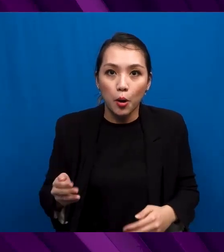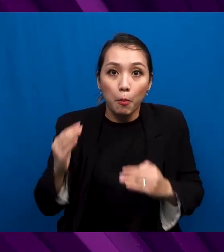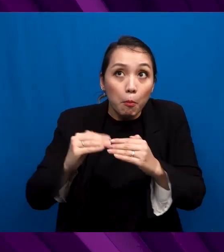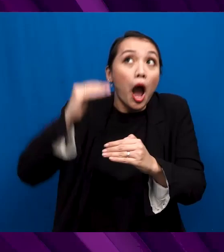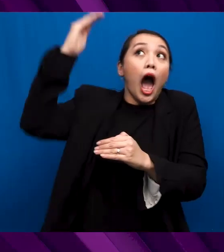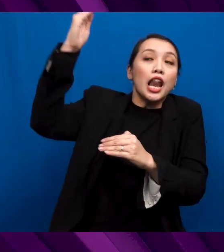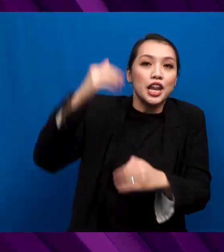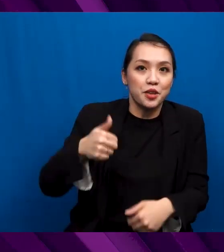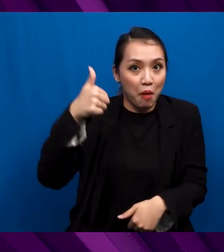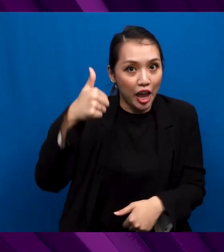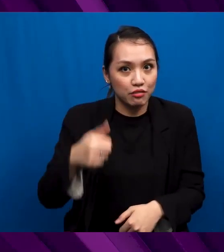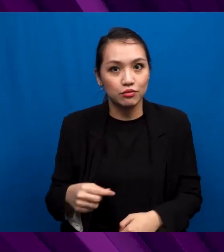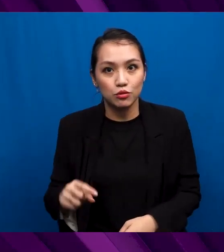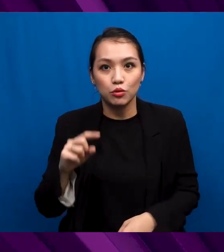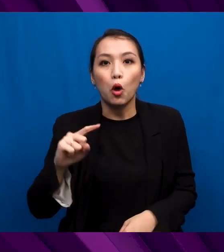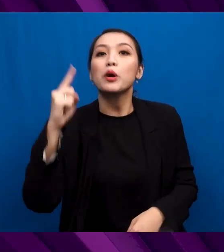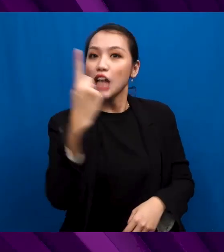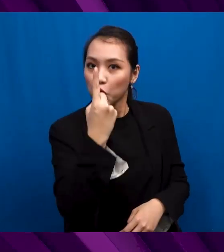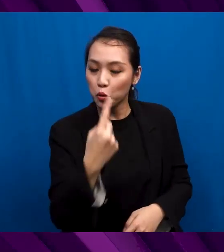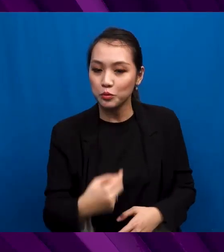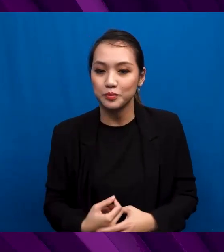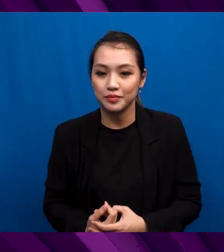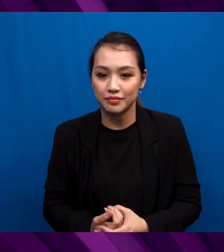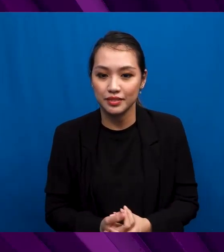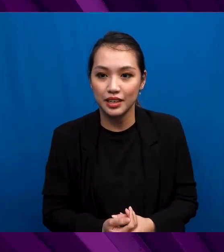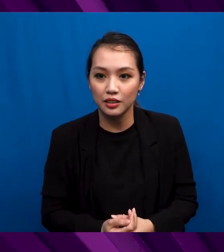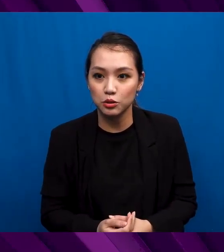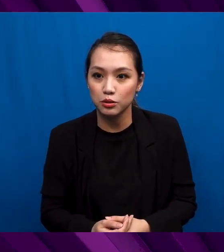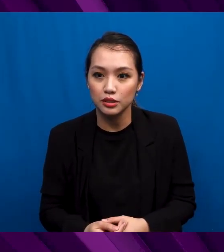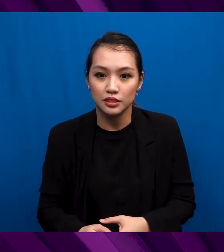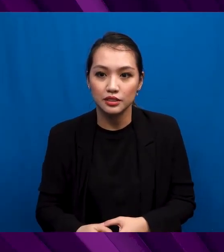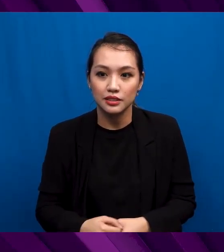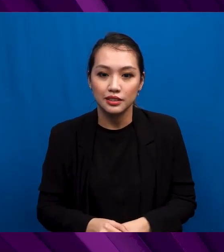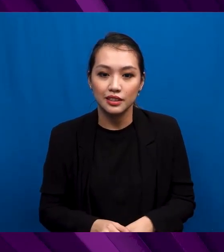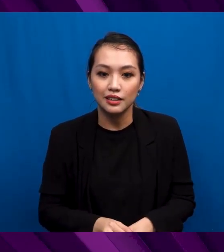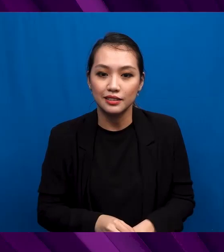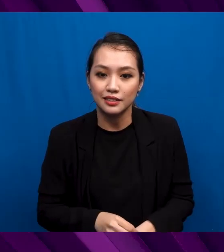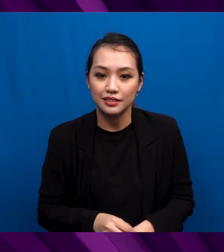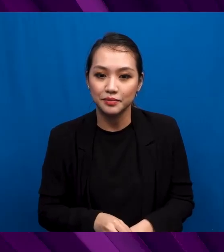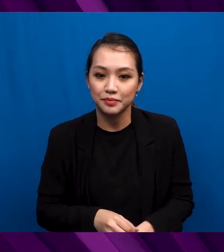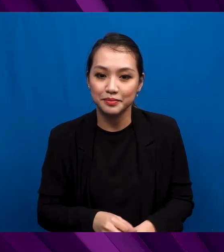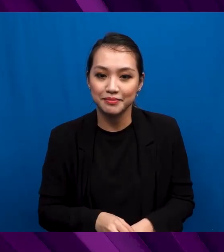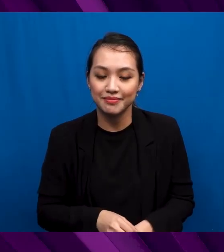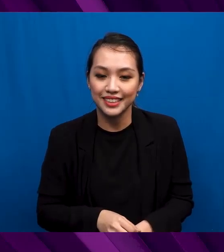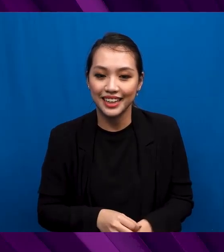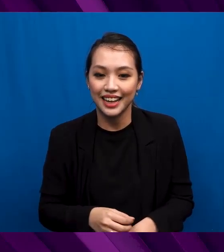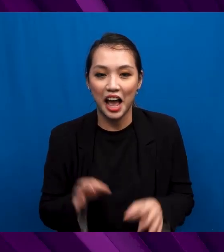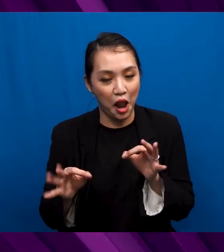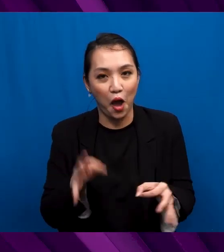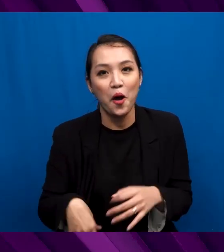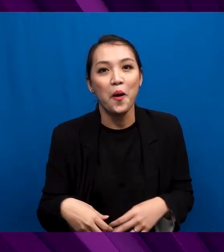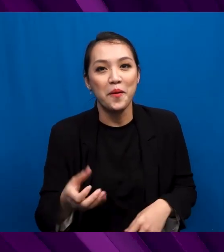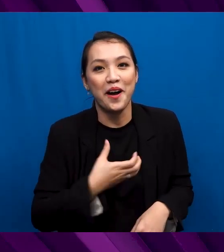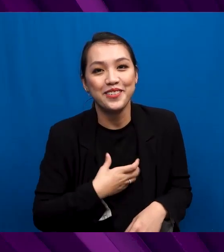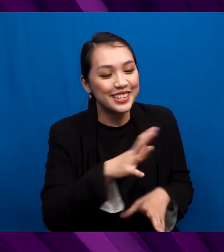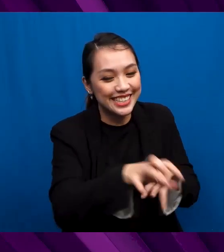antar teman siapa yang juara. Kiasu katanya. Tapi orang Yehuda itu rajin-rajin, jadi kalau mau cari staff, mau cari